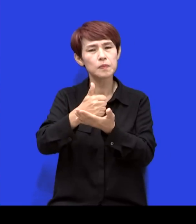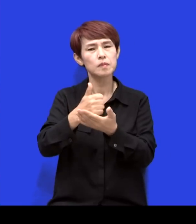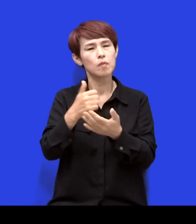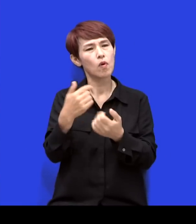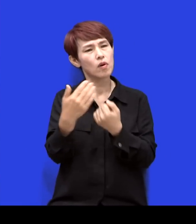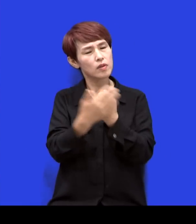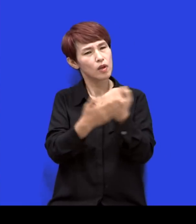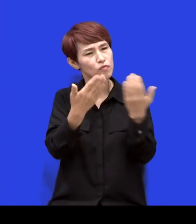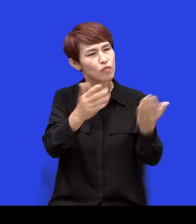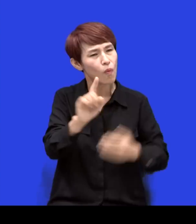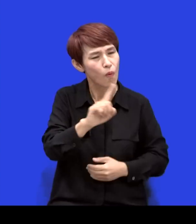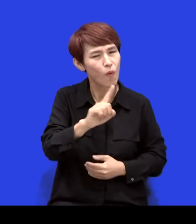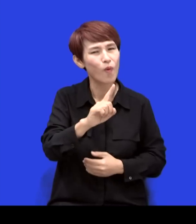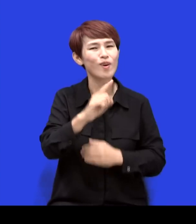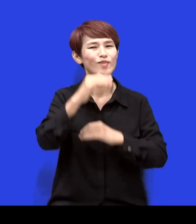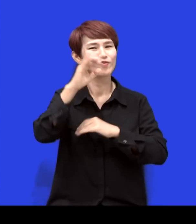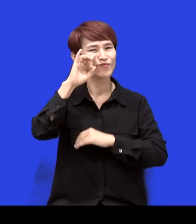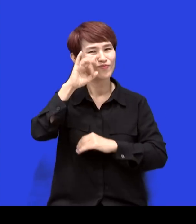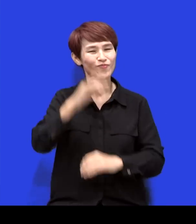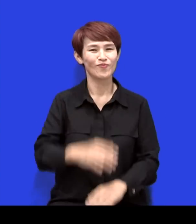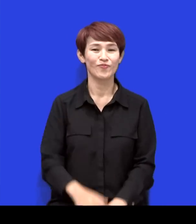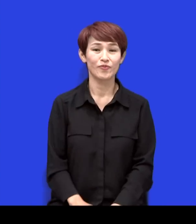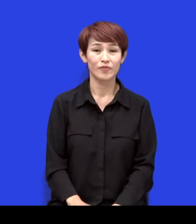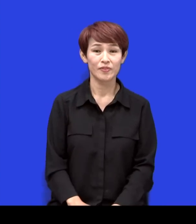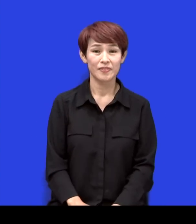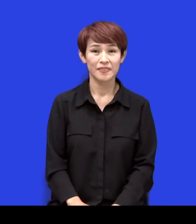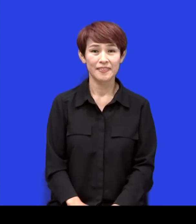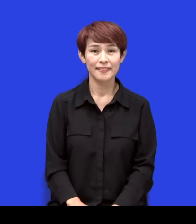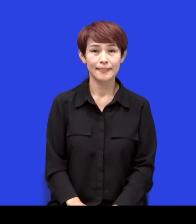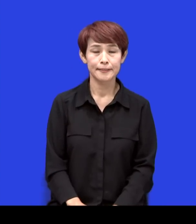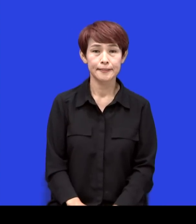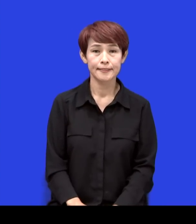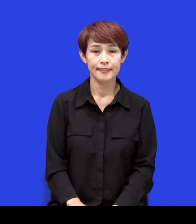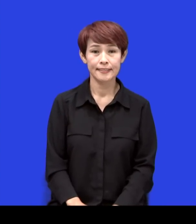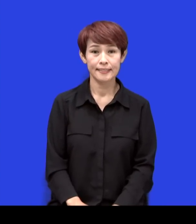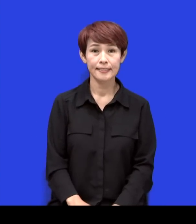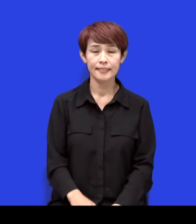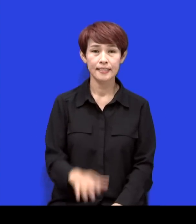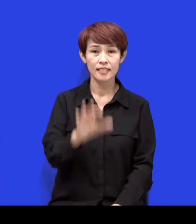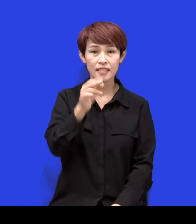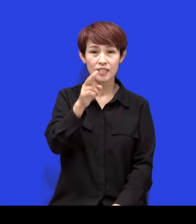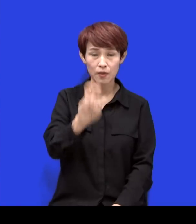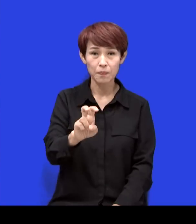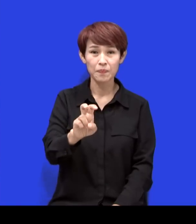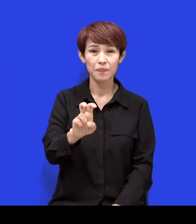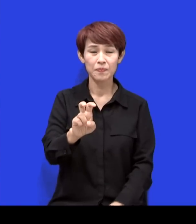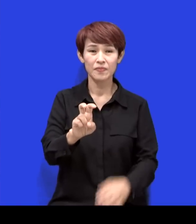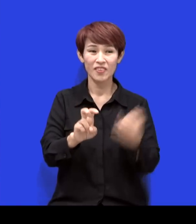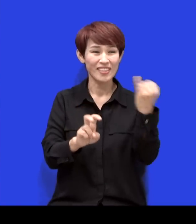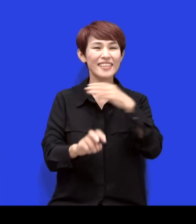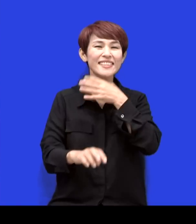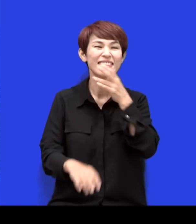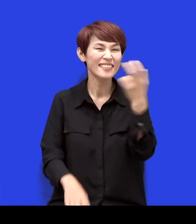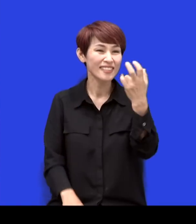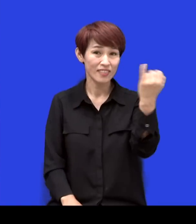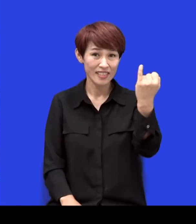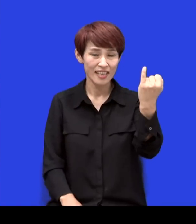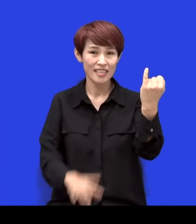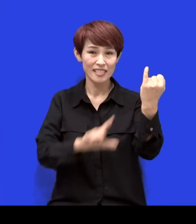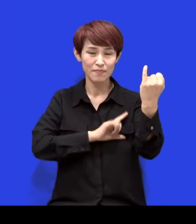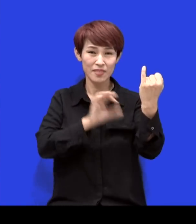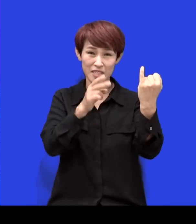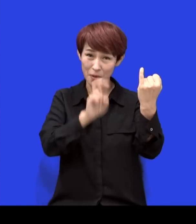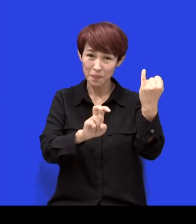지금까지 이끌어 오셨는지 오늘 이야기를 좀 나눠보겠습니다. 네네. 오늘 책 속에 방금 말씀하신 그 염려사, 네네. 예, 염려사라는 캐릭터가 이제